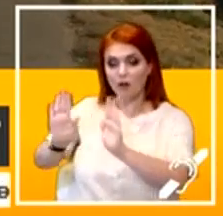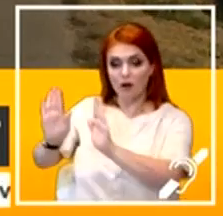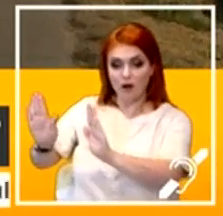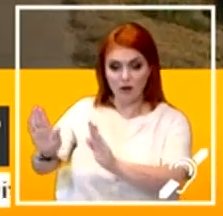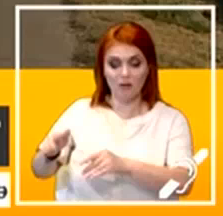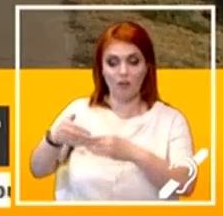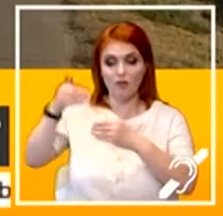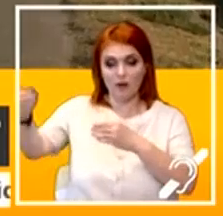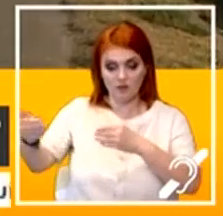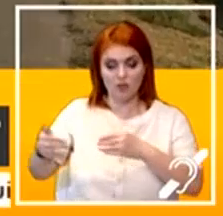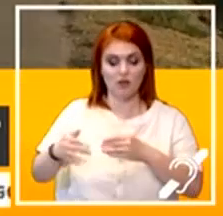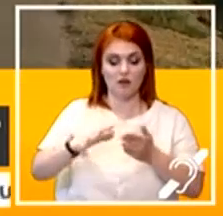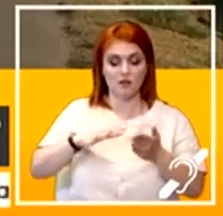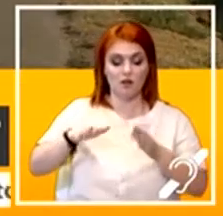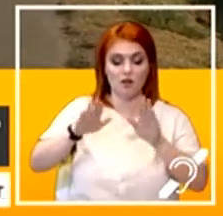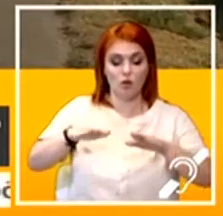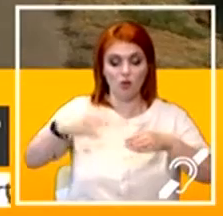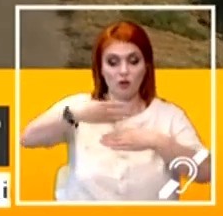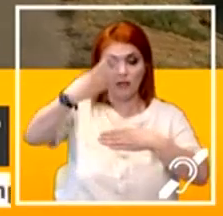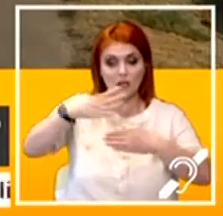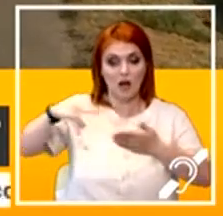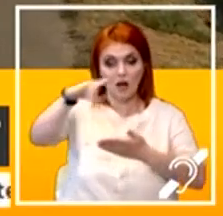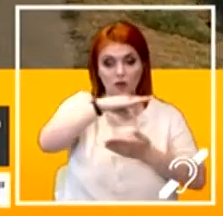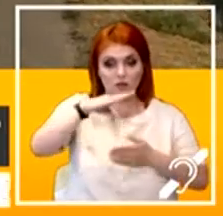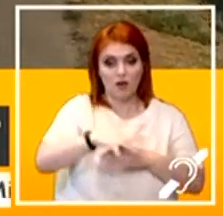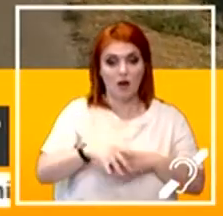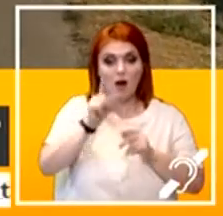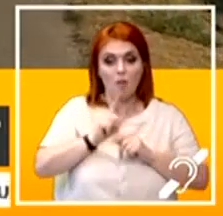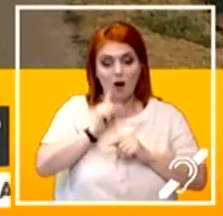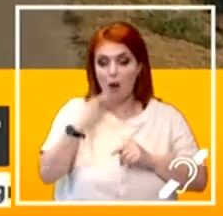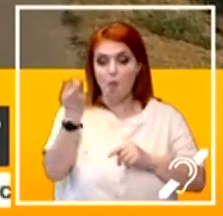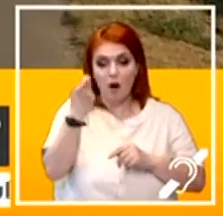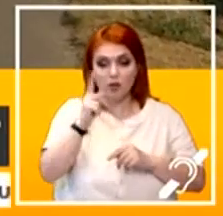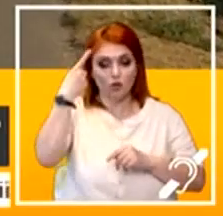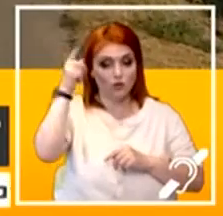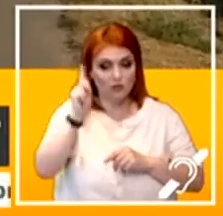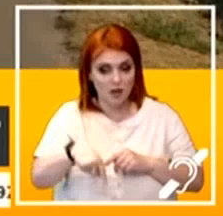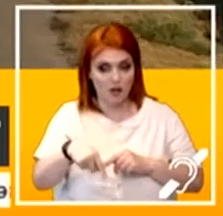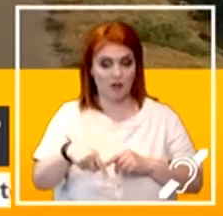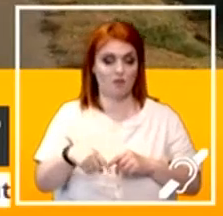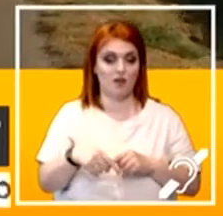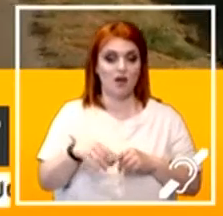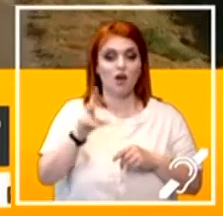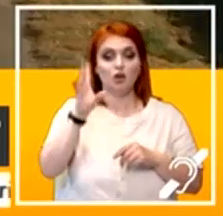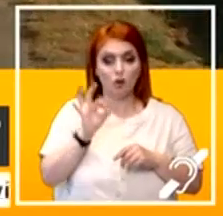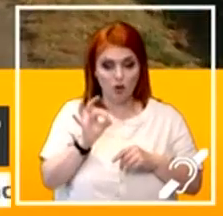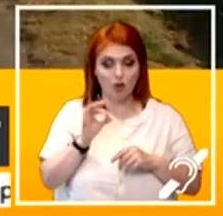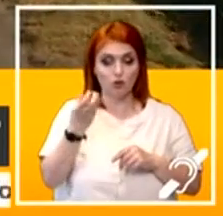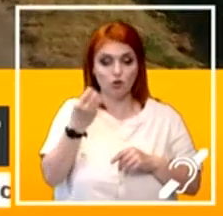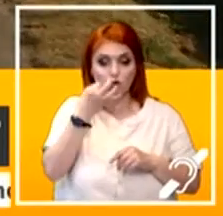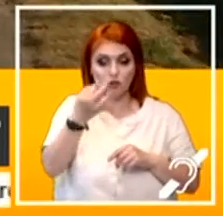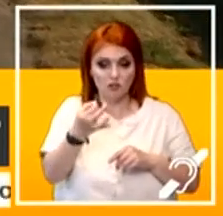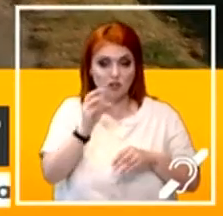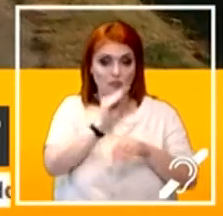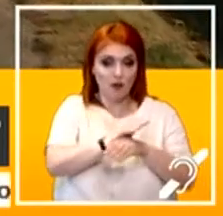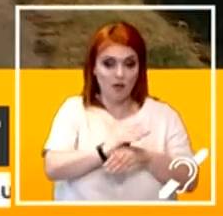de aeroport. Deocamdată nu prea cunoaștem informație, însă cu puțin timp urmă aici s-au